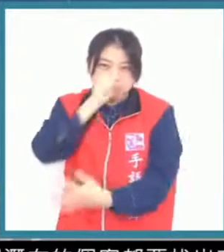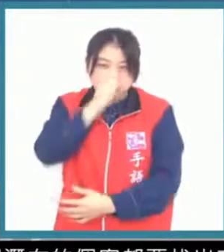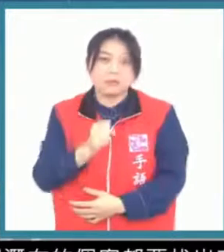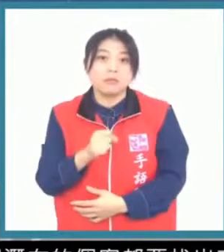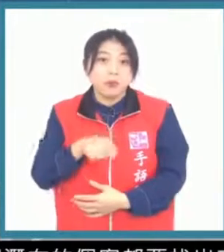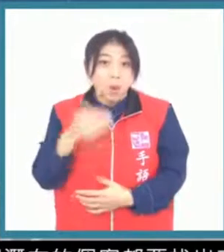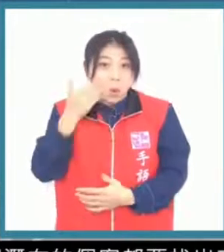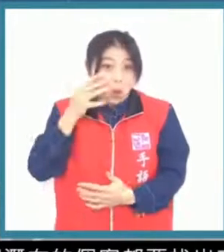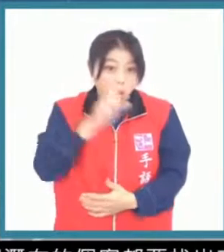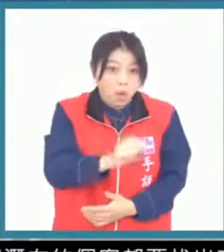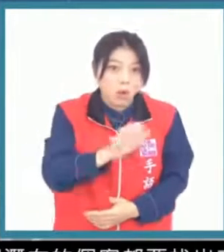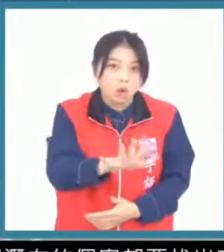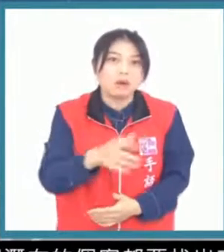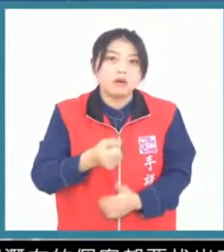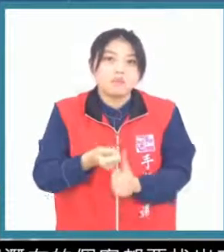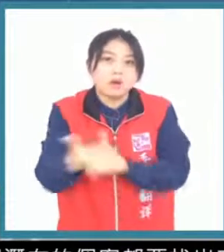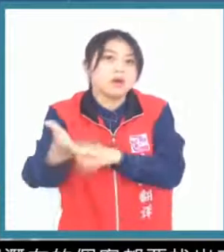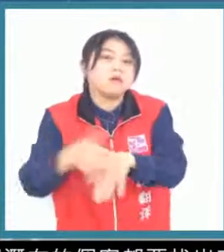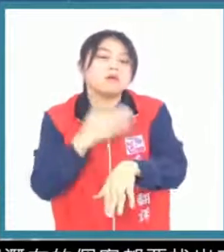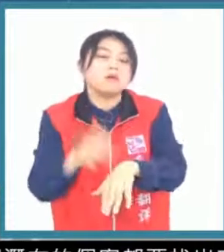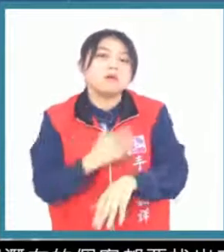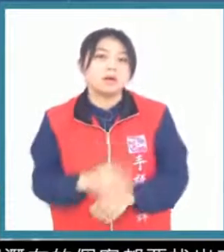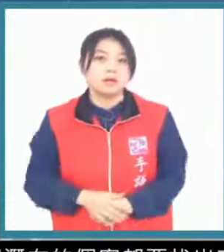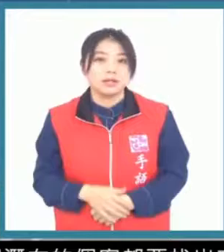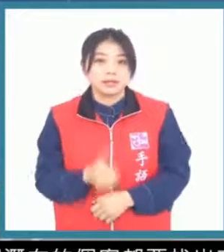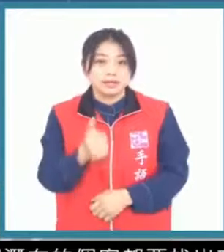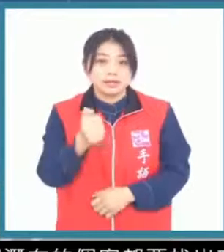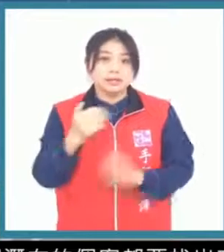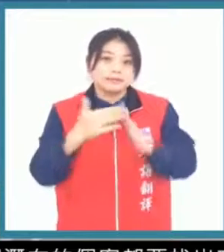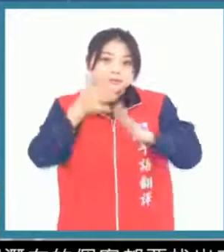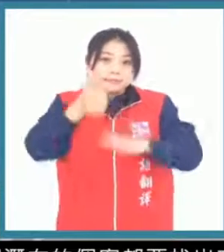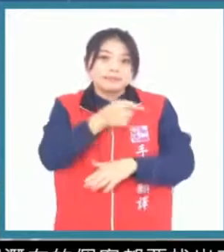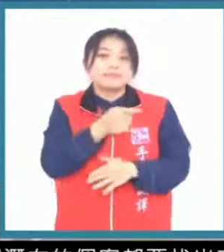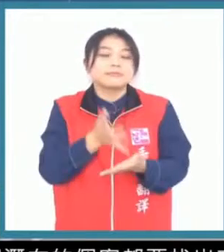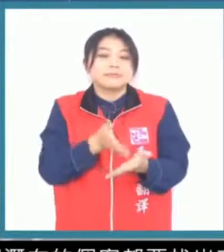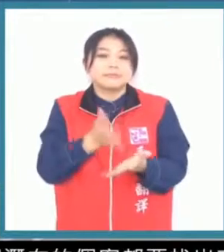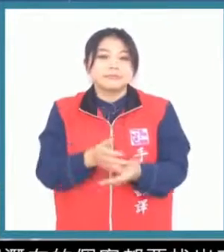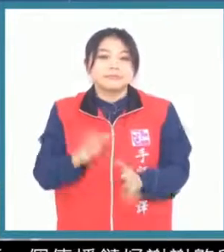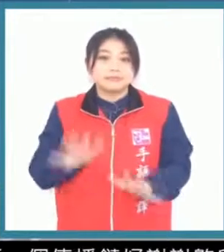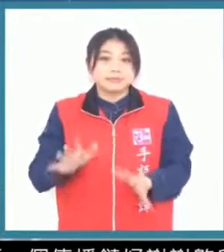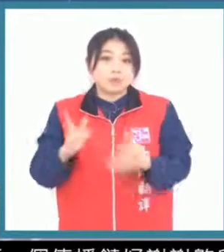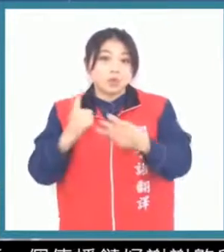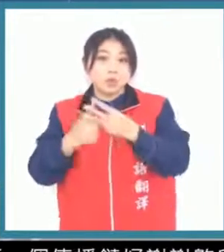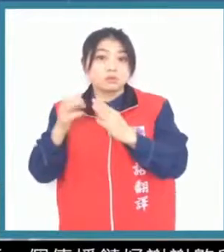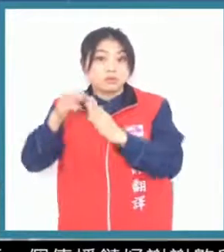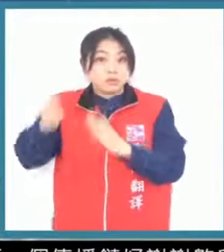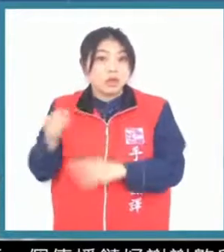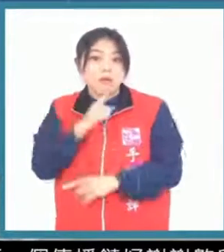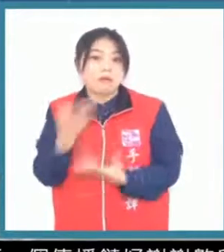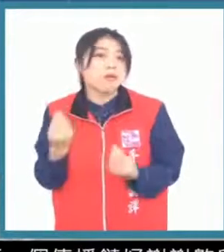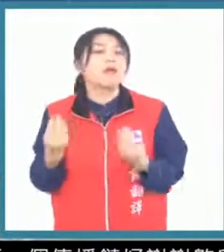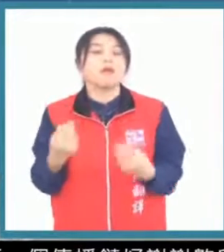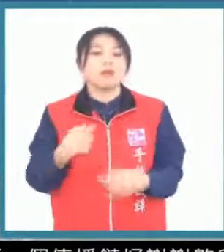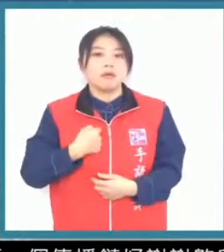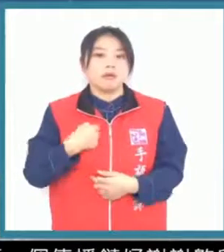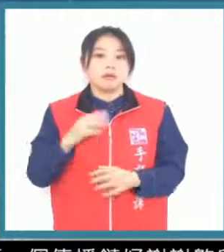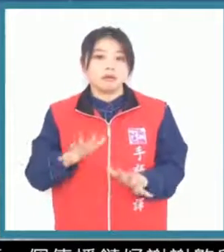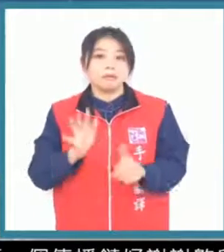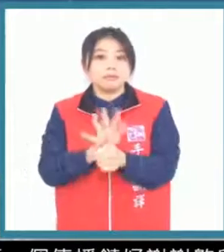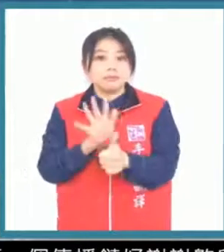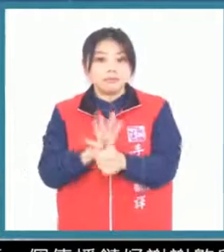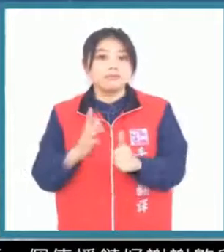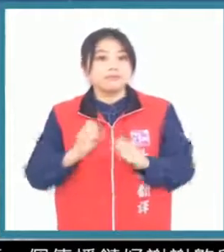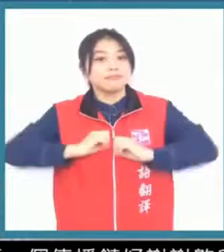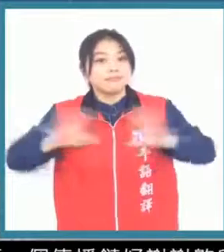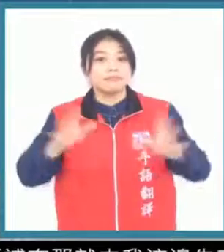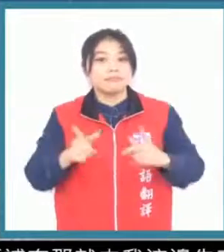一个传播链。好，谢谢。 好，谢谢市长的说明。王局长这边有补充。好，那就由我这边先来为大家公布今